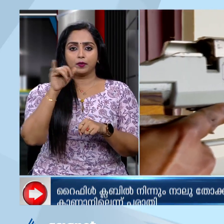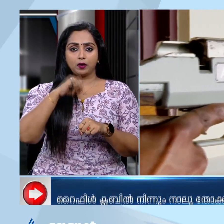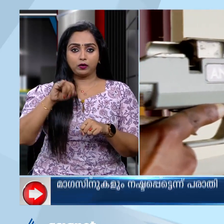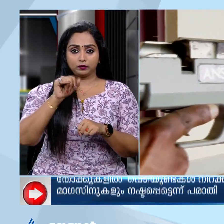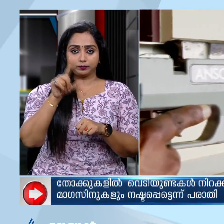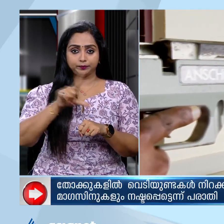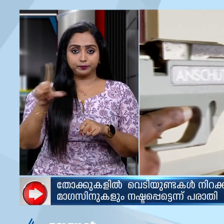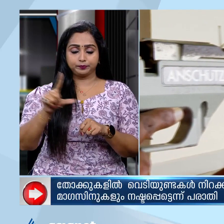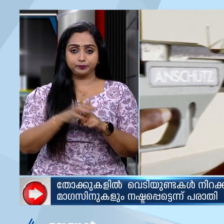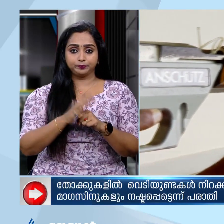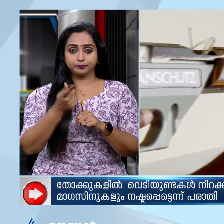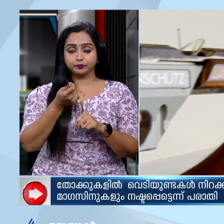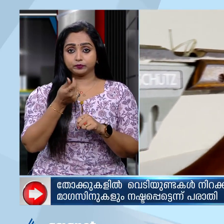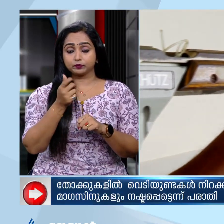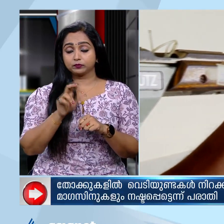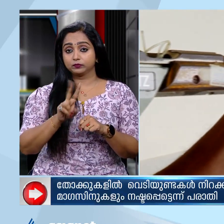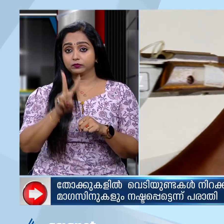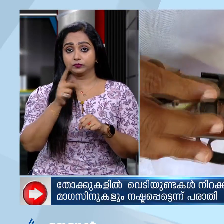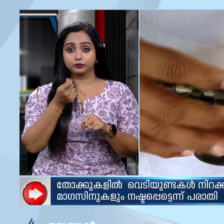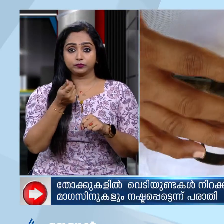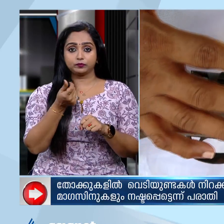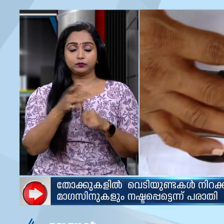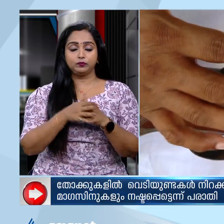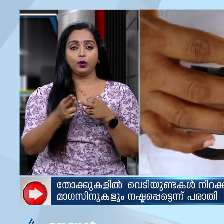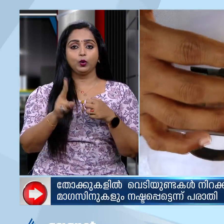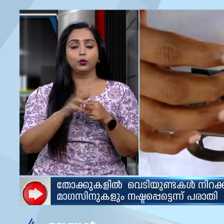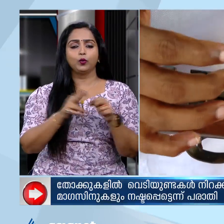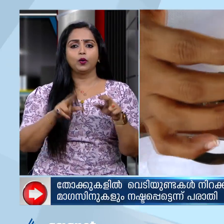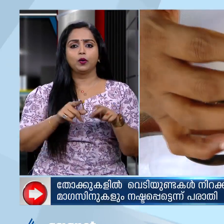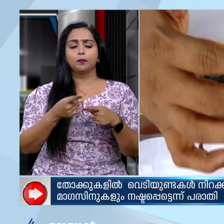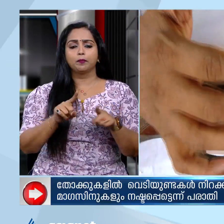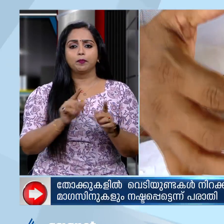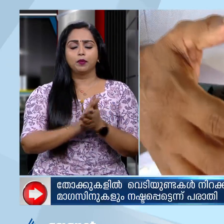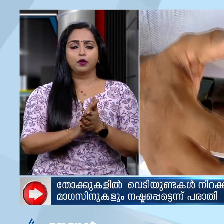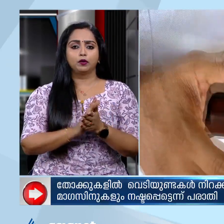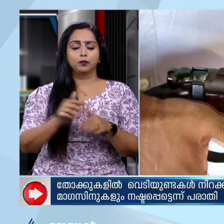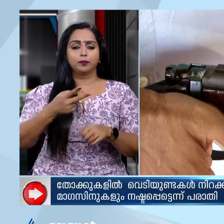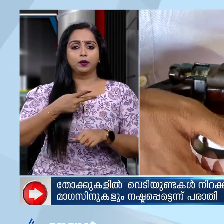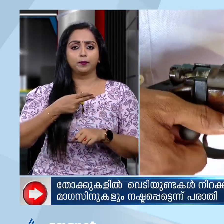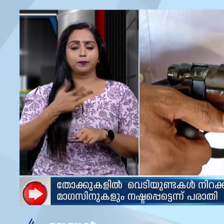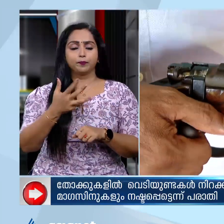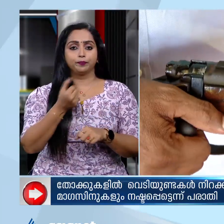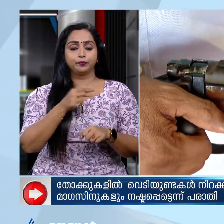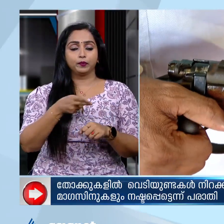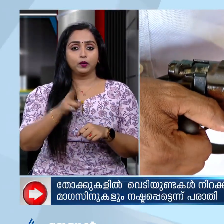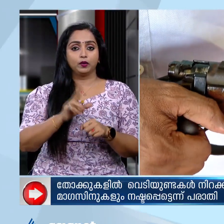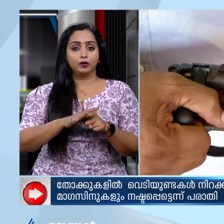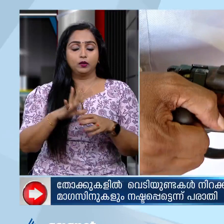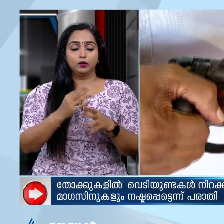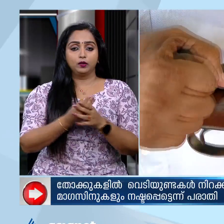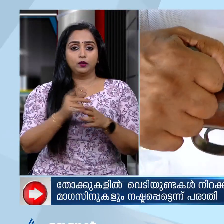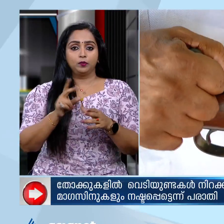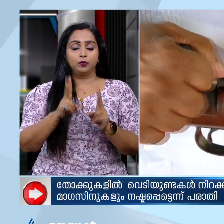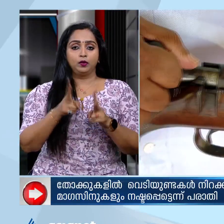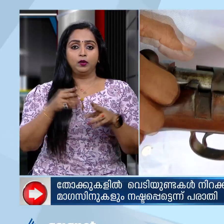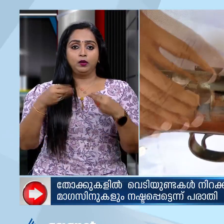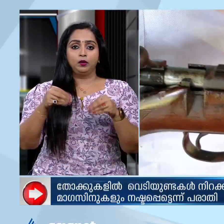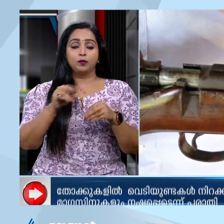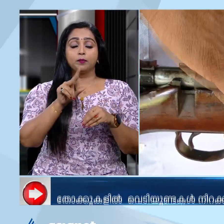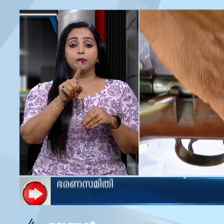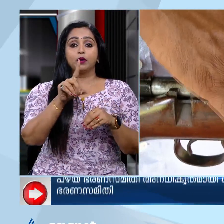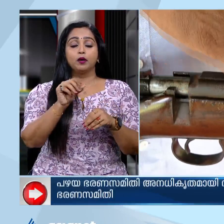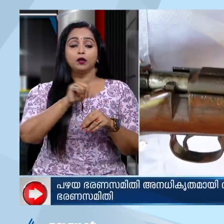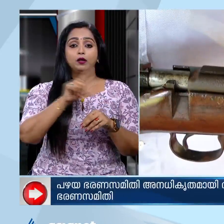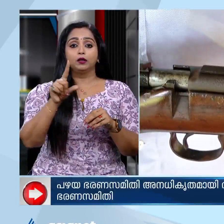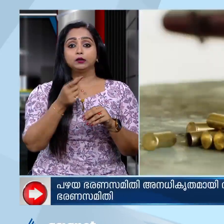മുതൽ 3 ലക്ഷം രൂപ വരെ വിലയുള്ള തോക്കുകളാണിവ. സബ്സിഡി നിരക്കിൽ റൈഫിൾ ക്ലബിന് ലഭിക്കുന്ന ഈ തോക്കുകൾക്ക് പൊതുവിപണിയിൽ ഒരെണ്ണത്തിന്